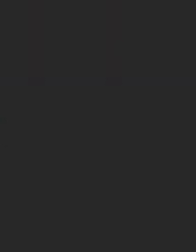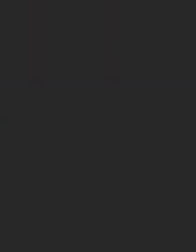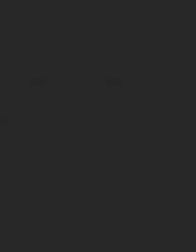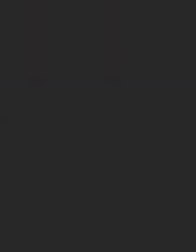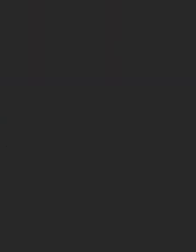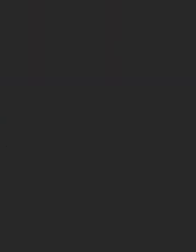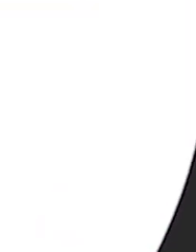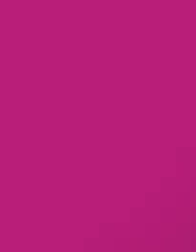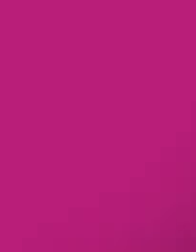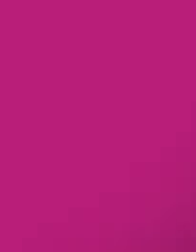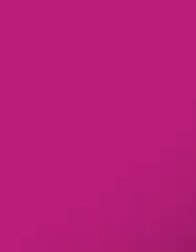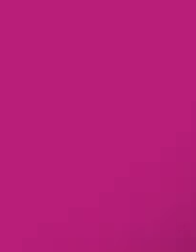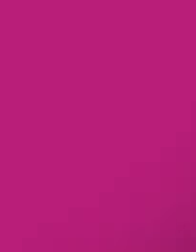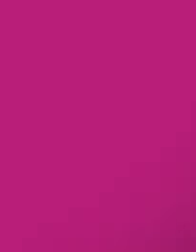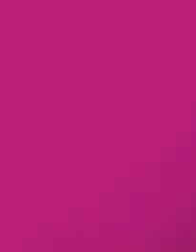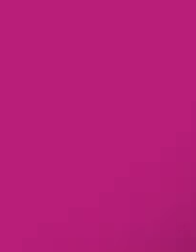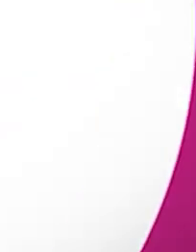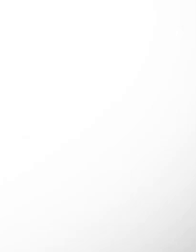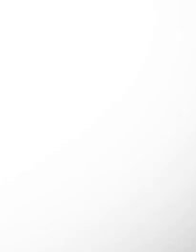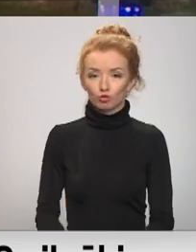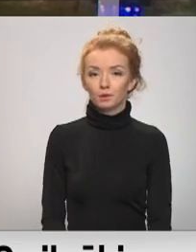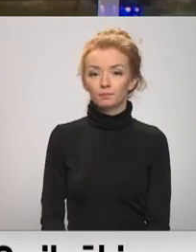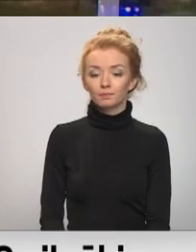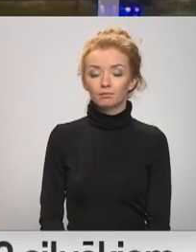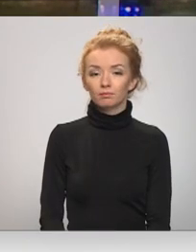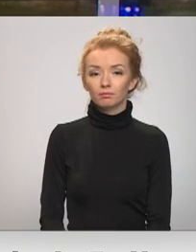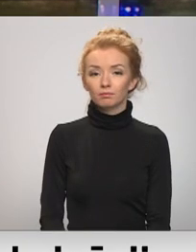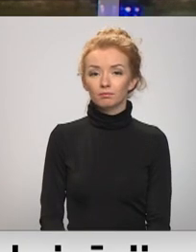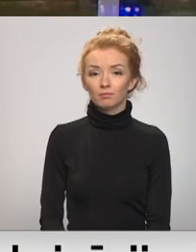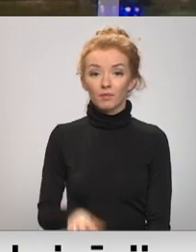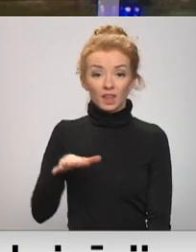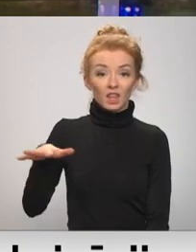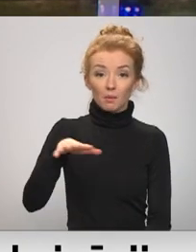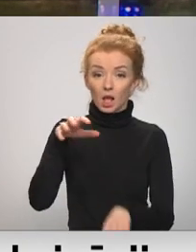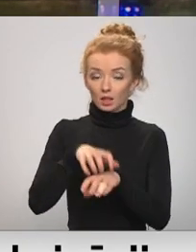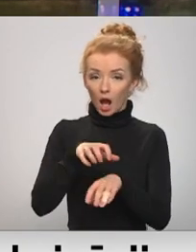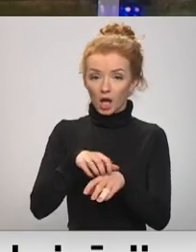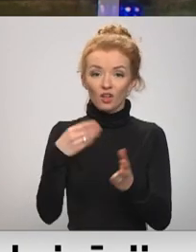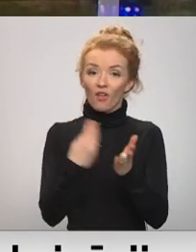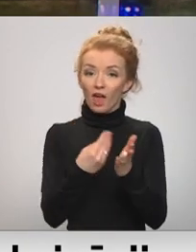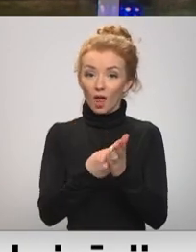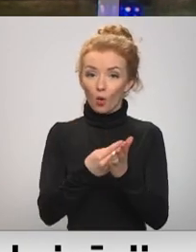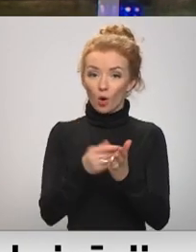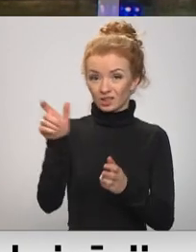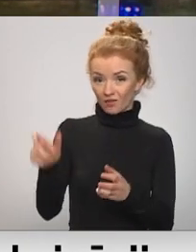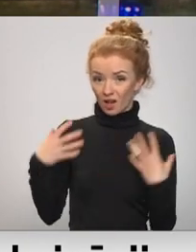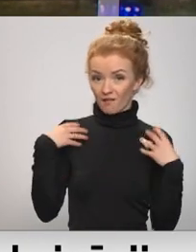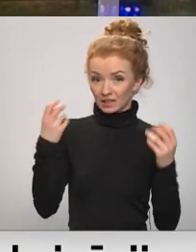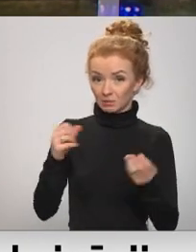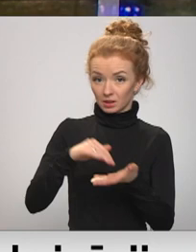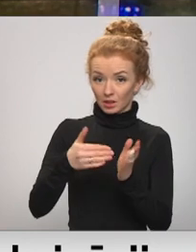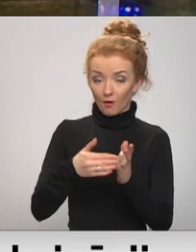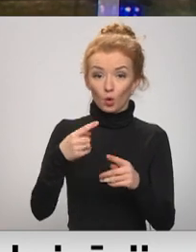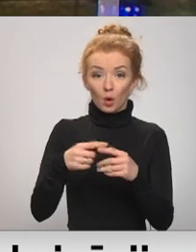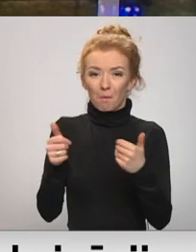Re, viss ēters ir te! Ģimenes ārsts, izvērtējot cilvēka veselības stāvokli un blakus slimības,